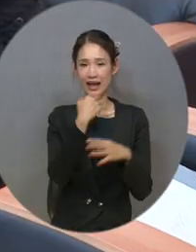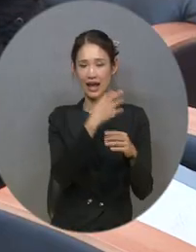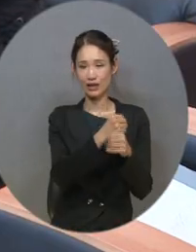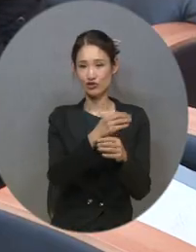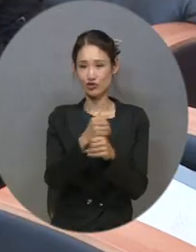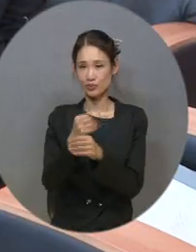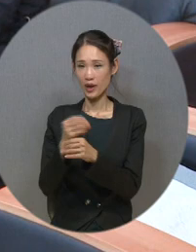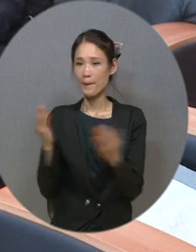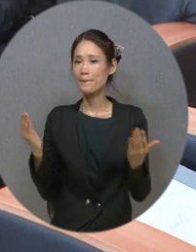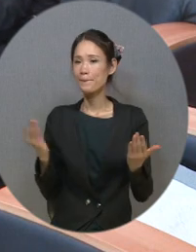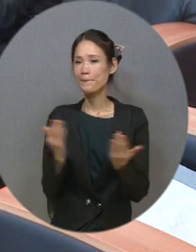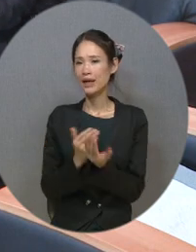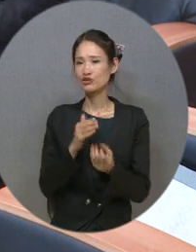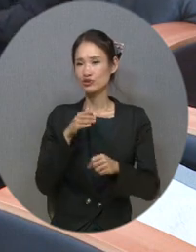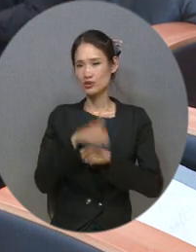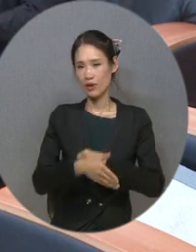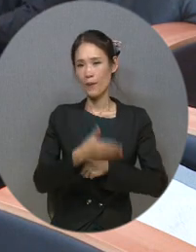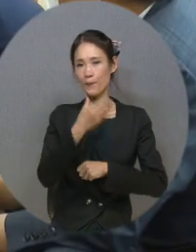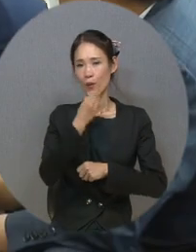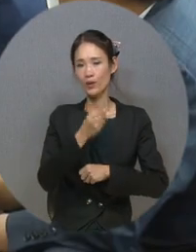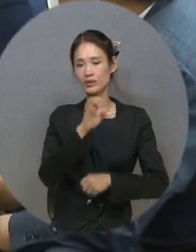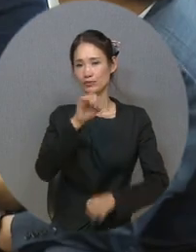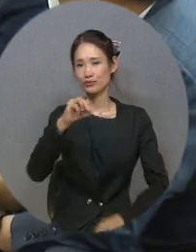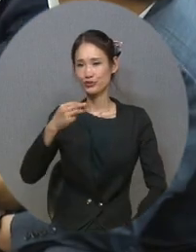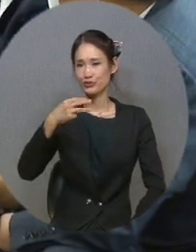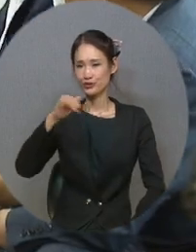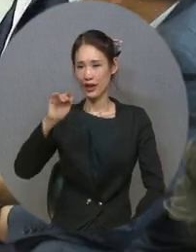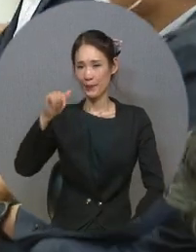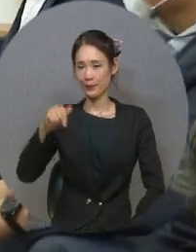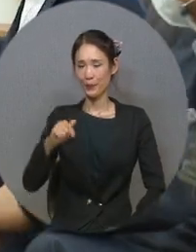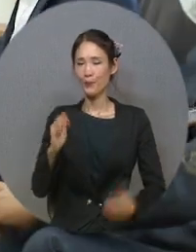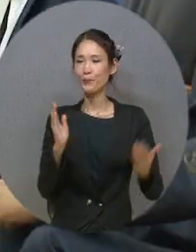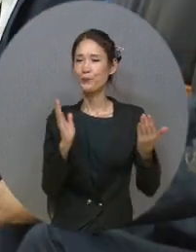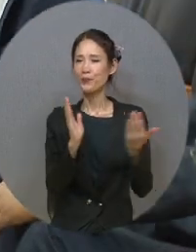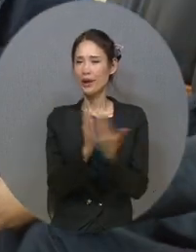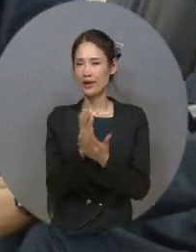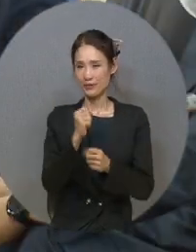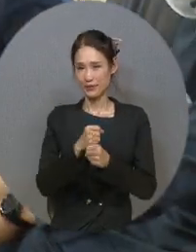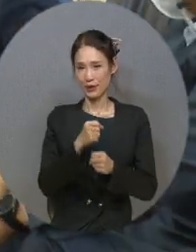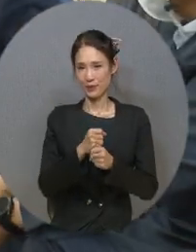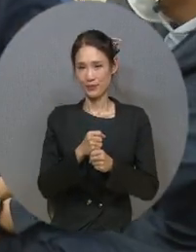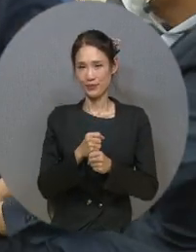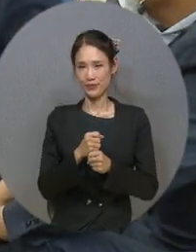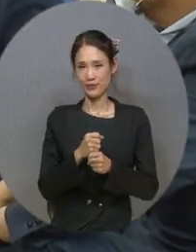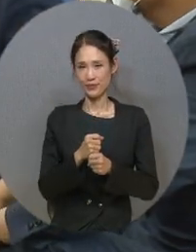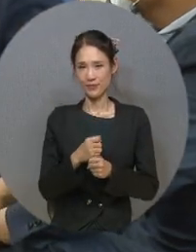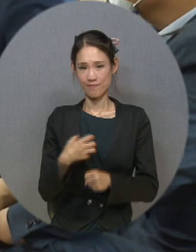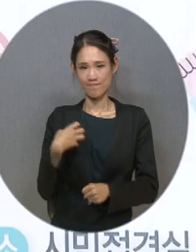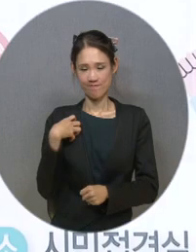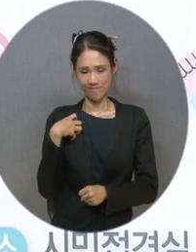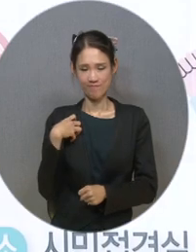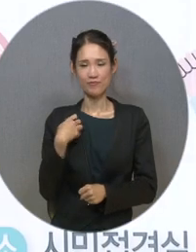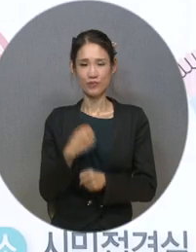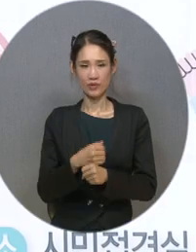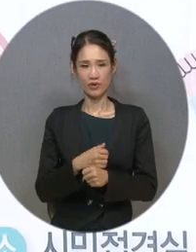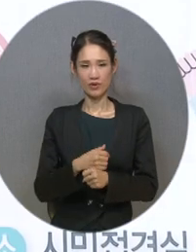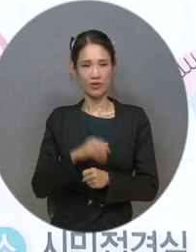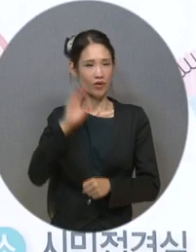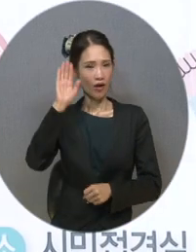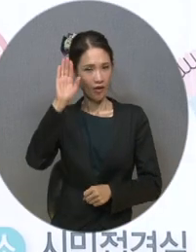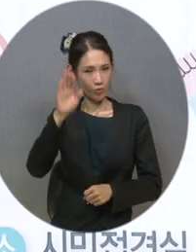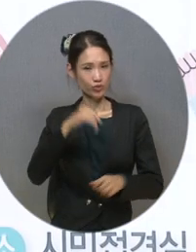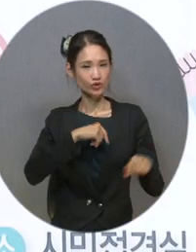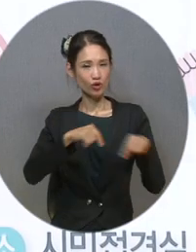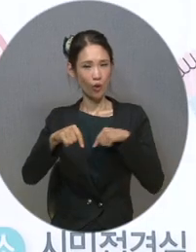맞춤형 복지 플랫폼을 전담을 해가지고 생애 주기별로 어떠한